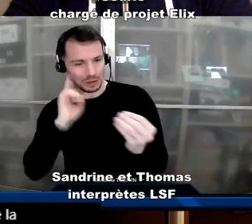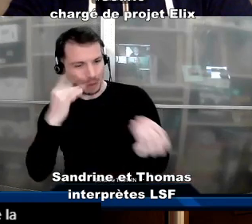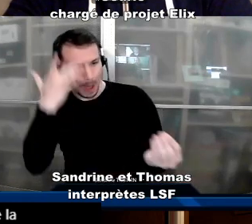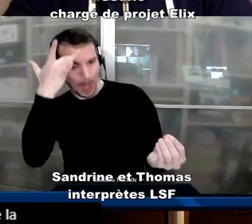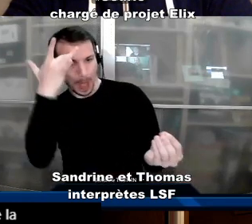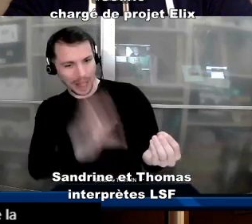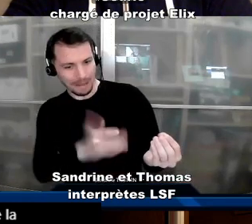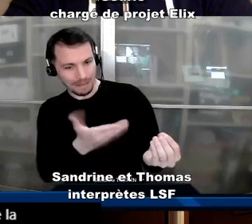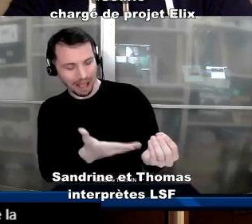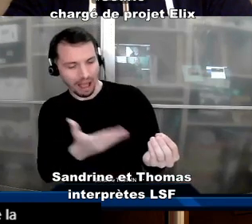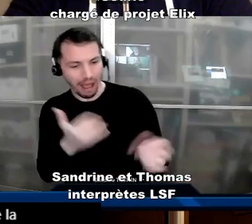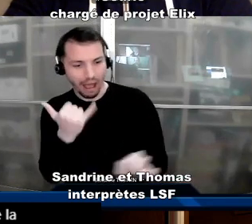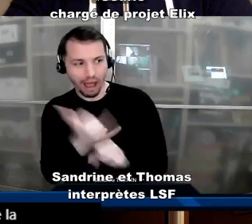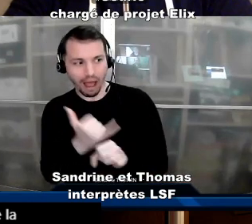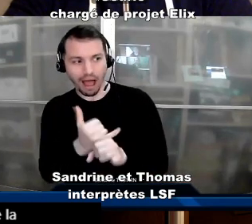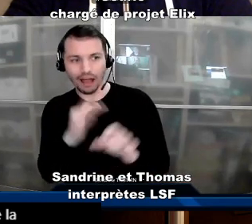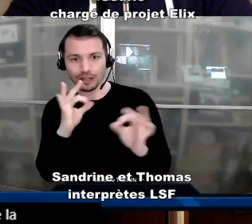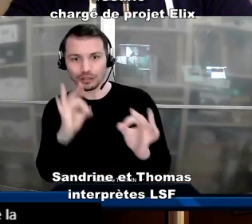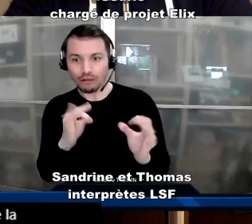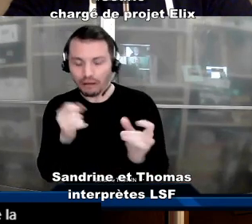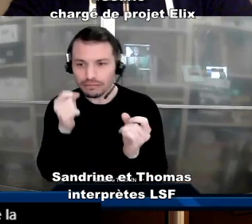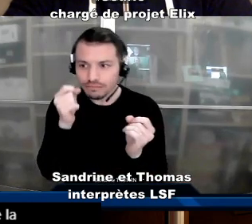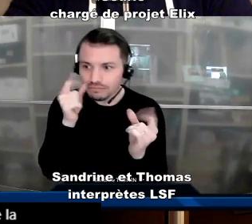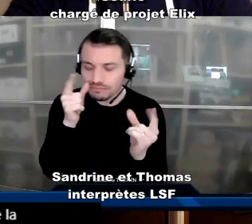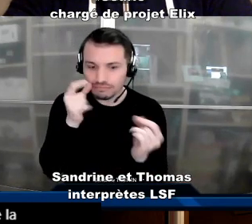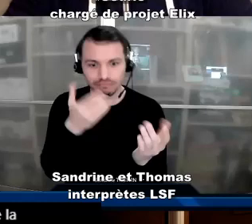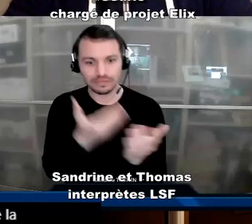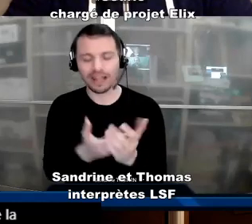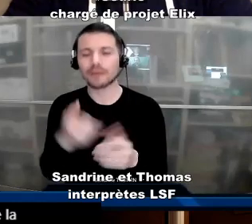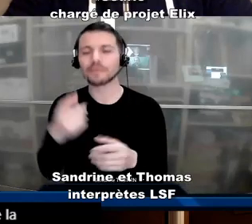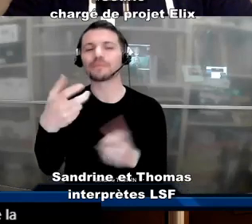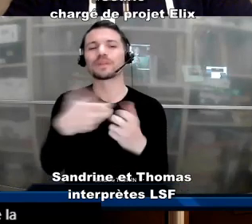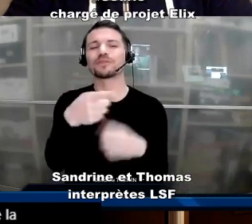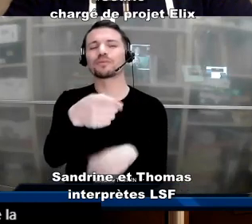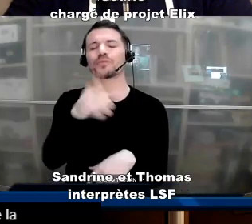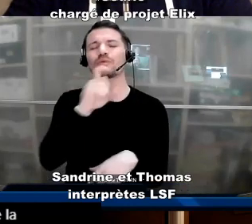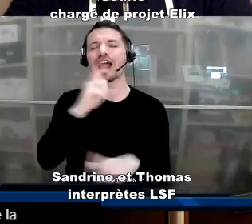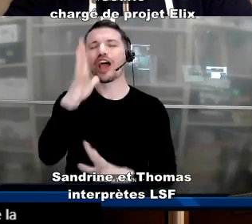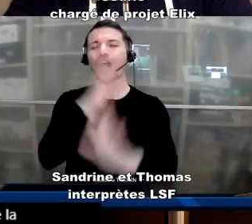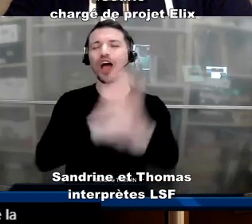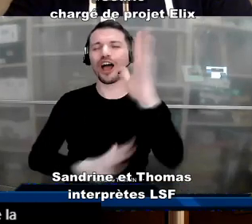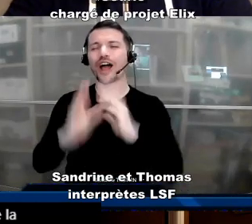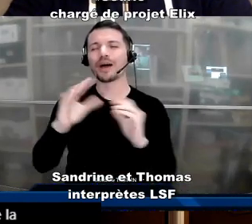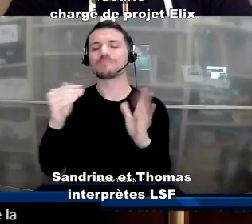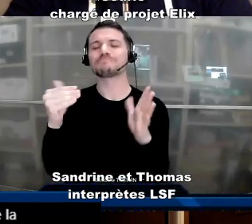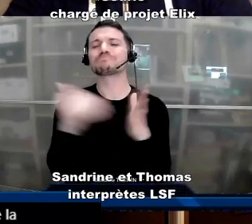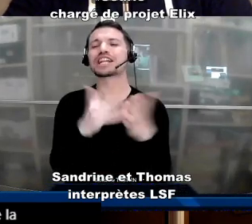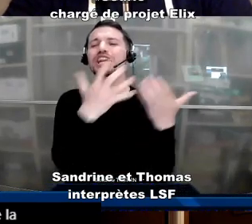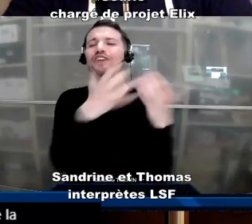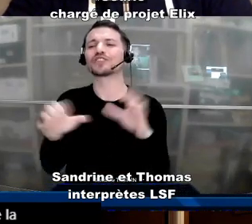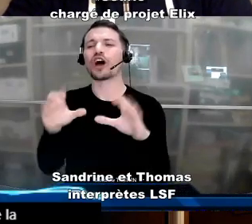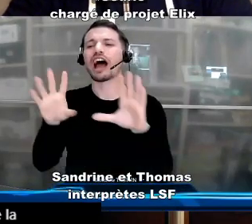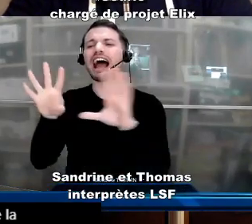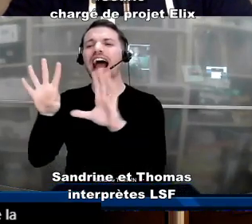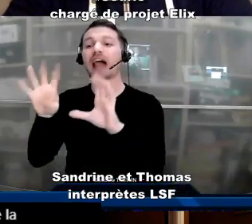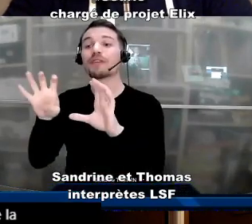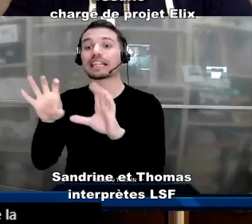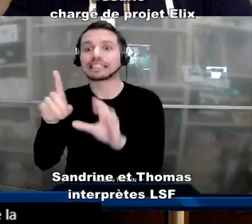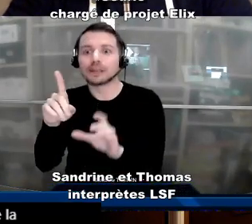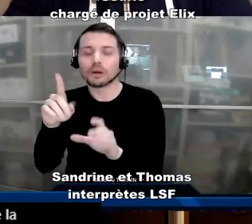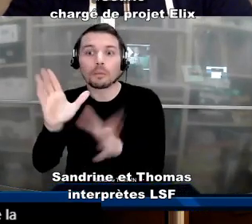de se dire que ça arrive à ces moments-là. Alors tu parlais des années 90, on va pas refaire l'histoire, enfin sauf si Cédric